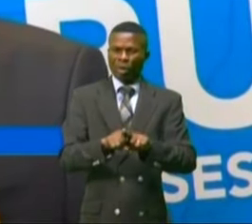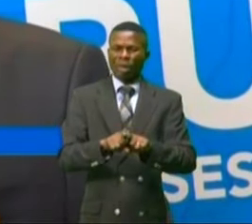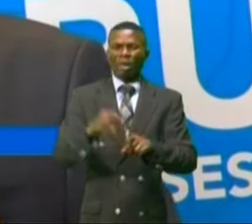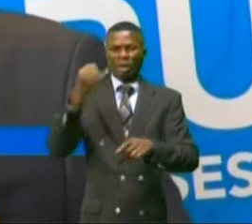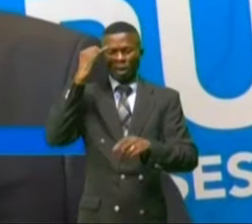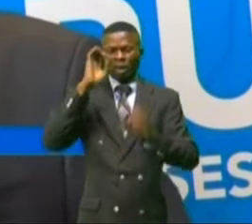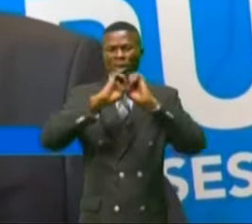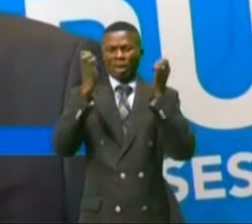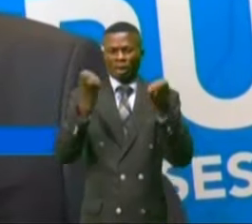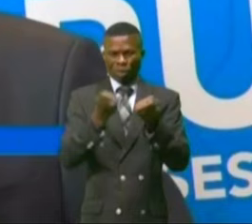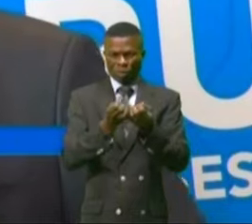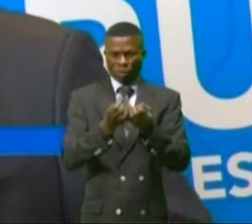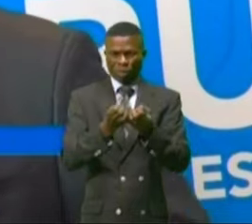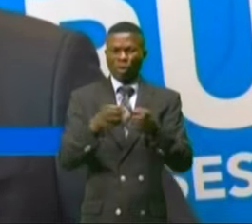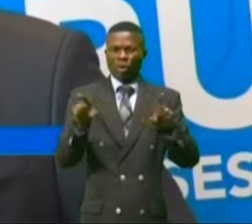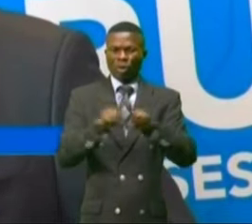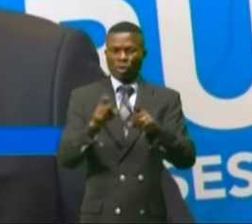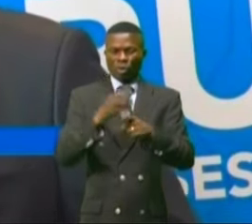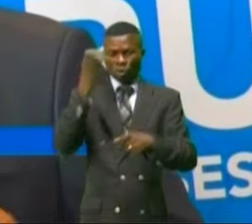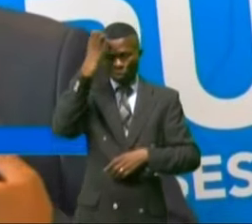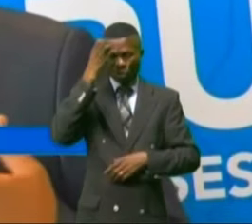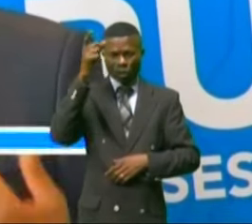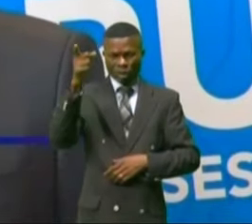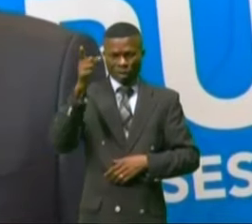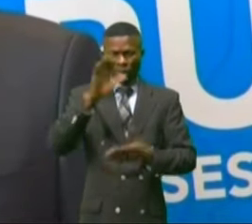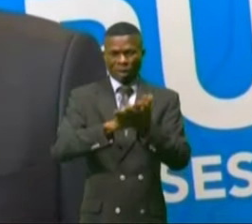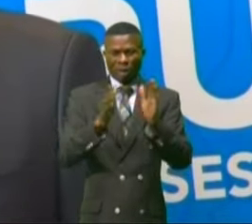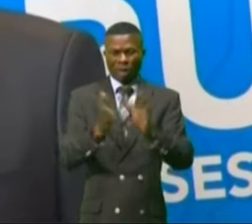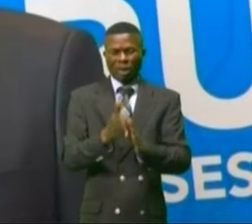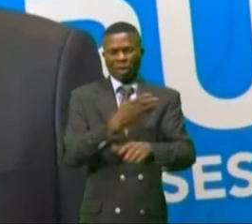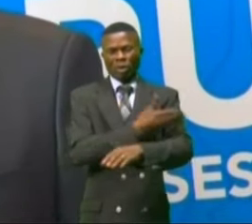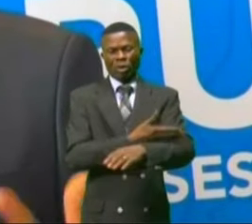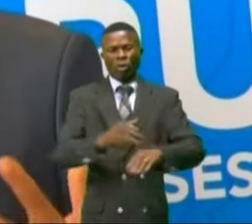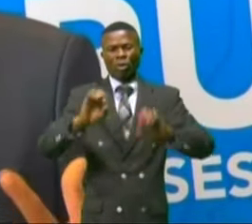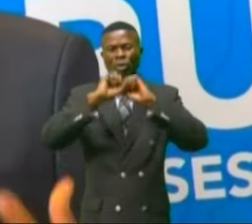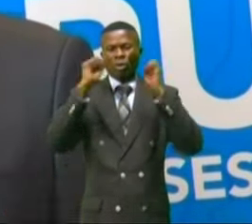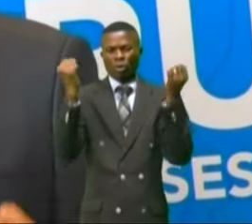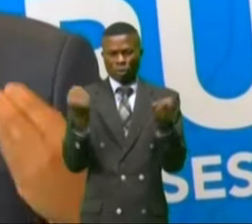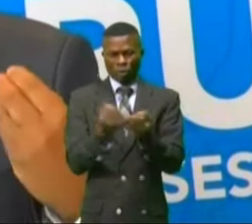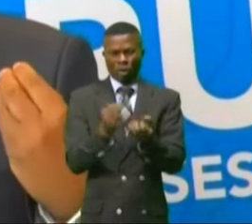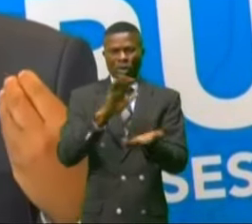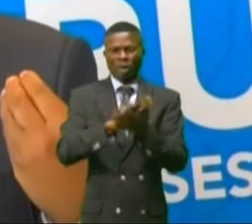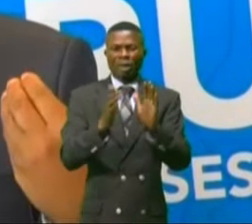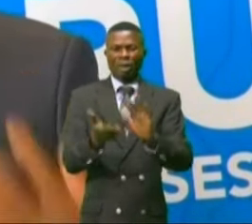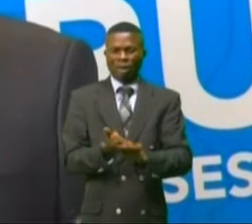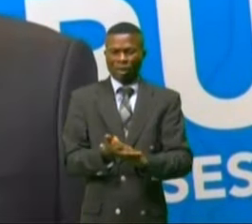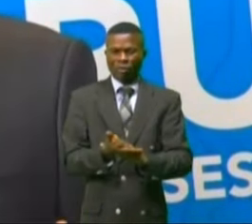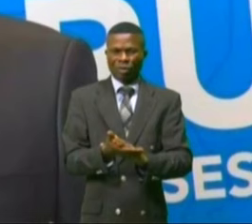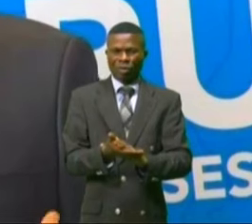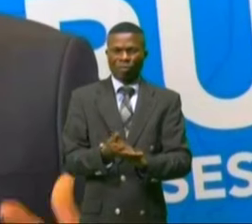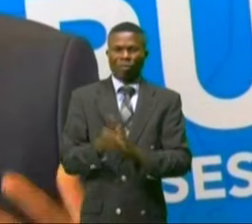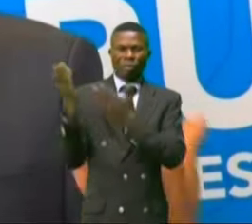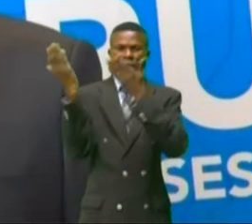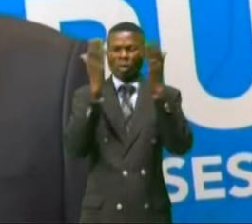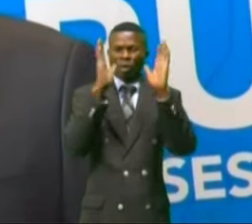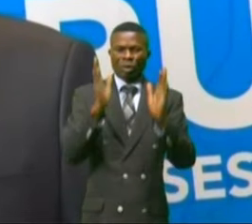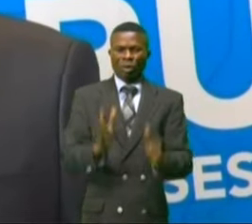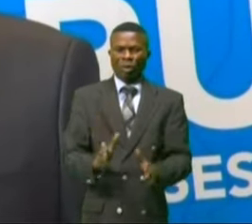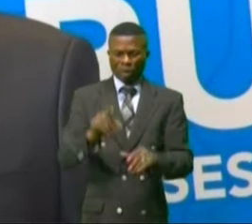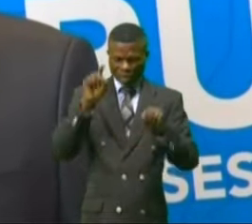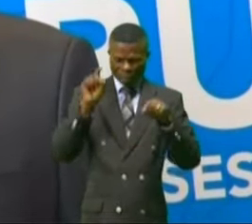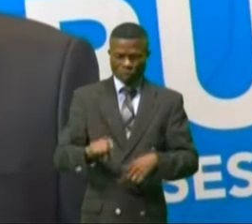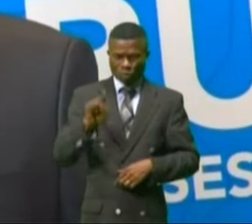nos entreprises qui sont devenues pas totalement sociales, aujourd'hui sont devenues commerciales et doivent